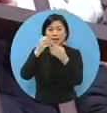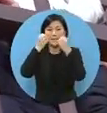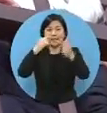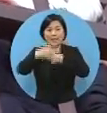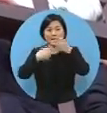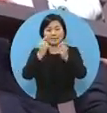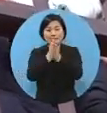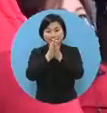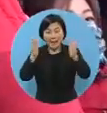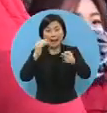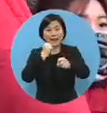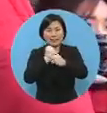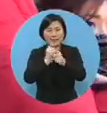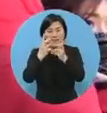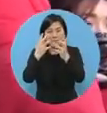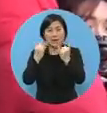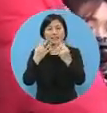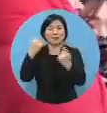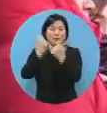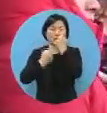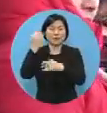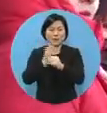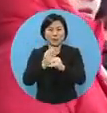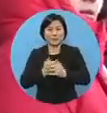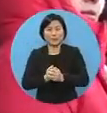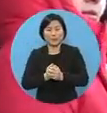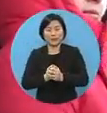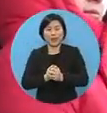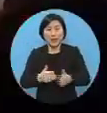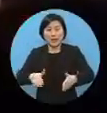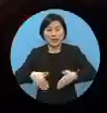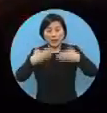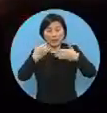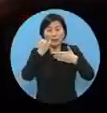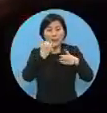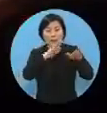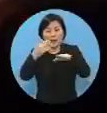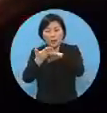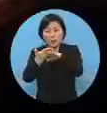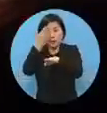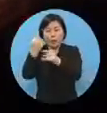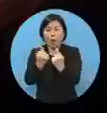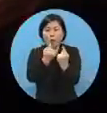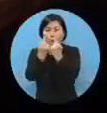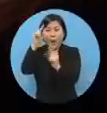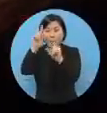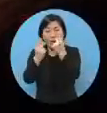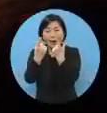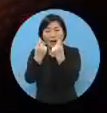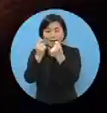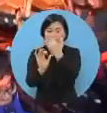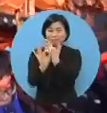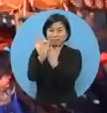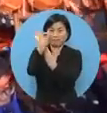시작하면서 많은 사람들이 찾고 있습니다. 남도의 바다 위로 촛불을 켠 듯 어둠을 밝히는 향일암의